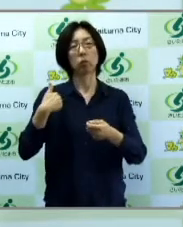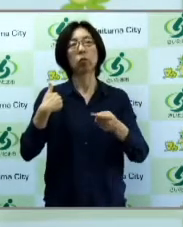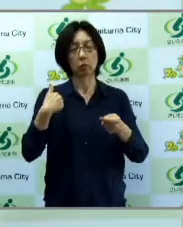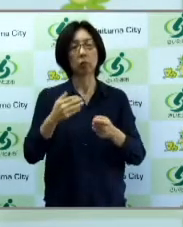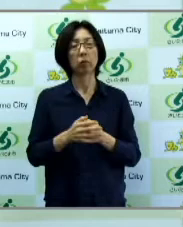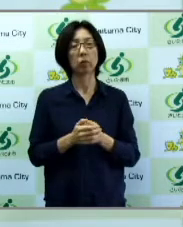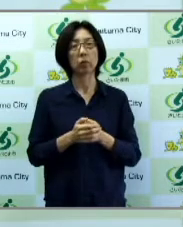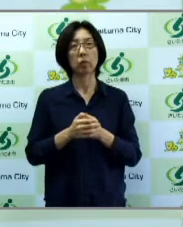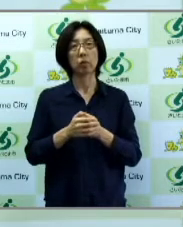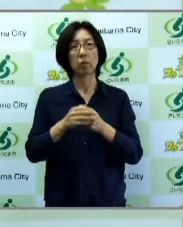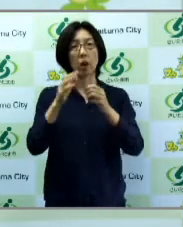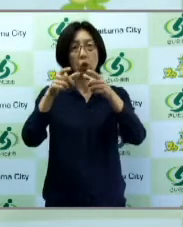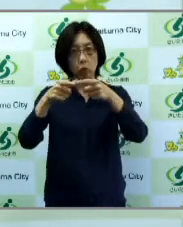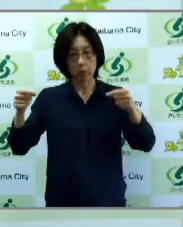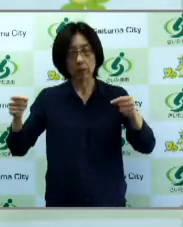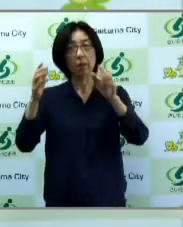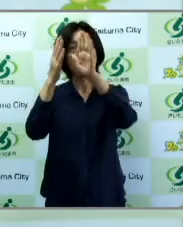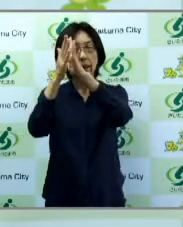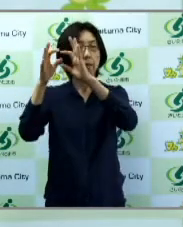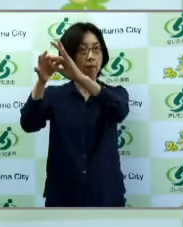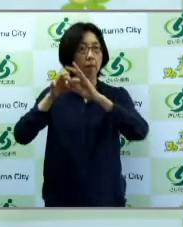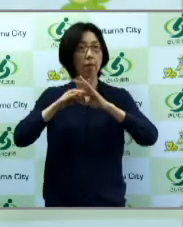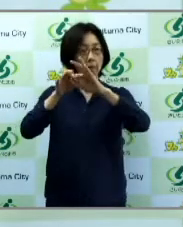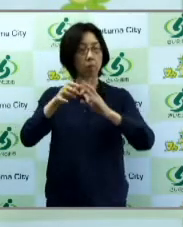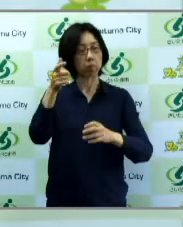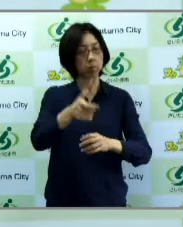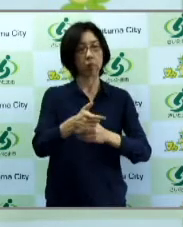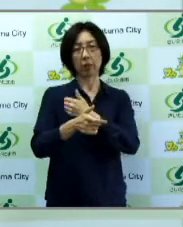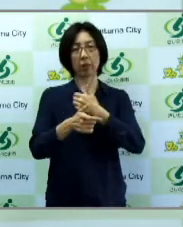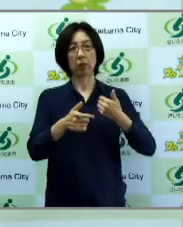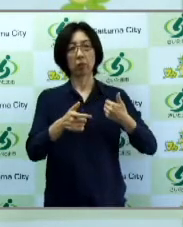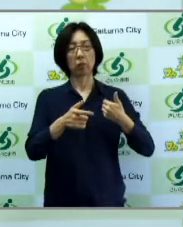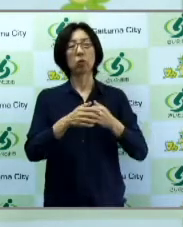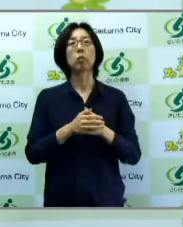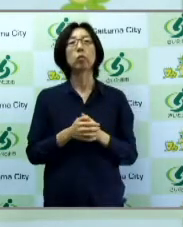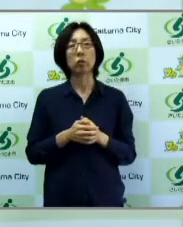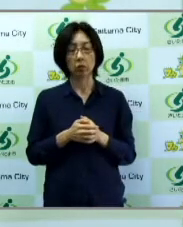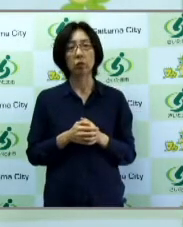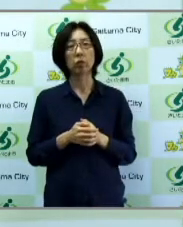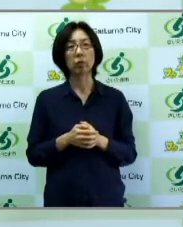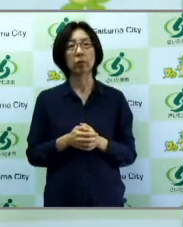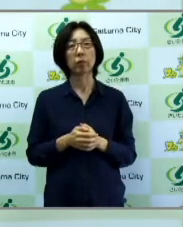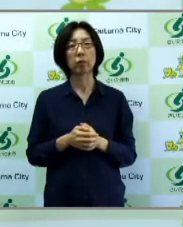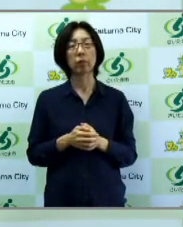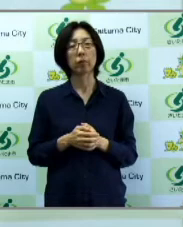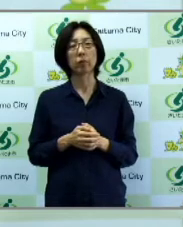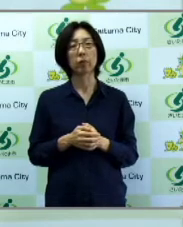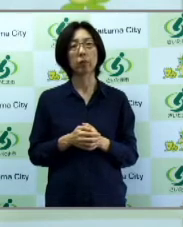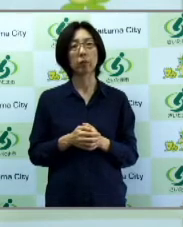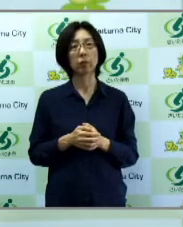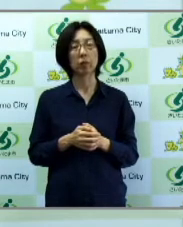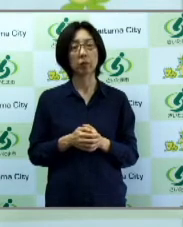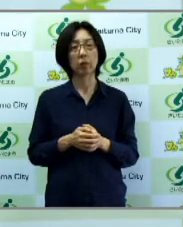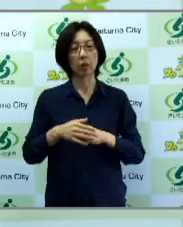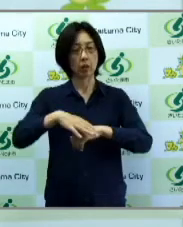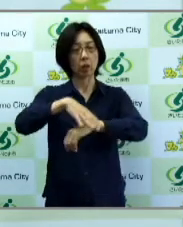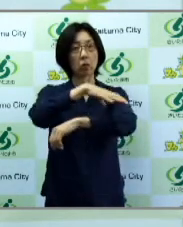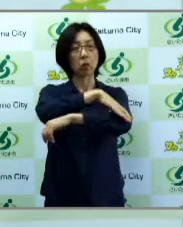県や国、あるいはそれぞれ町内でもいろんな部局間の連携ということが非